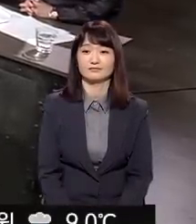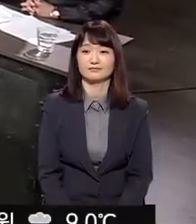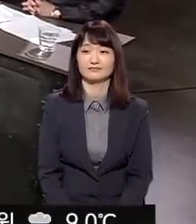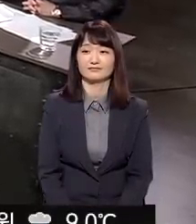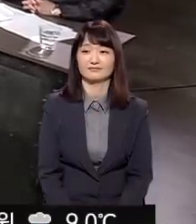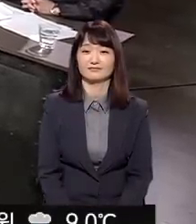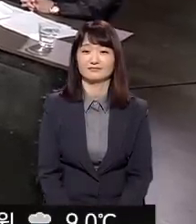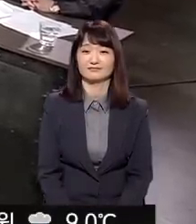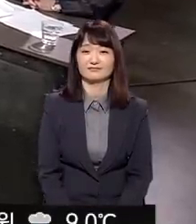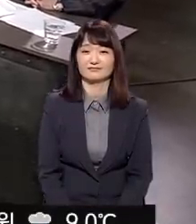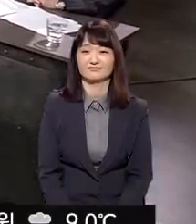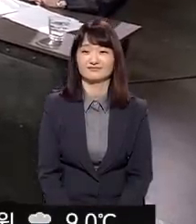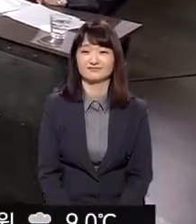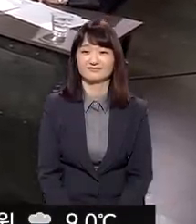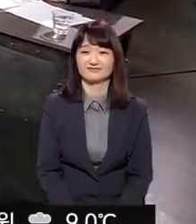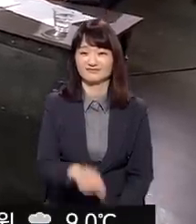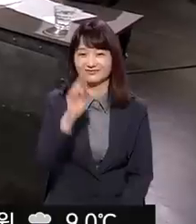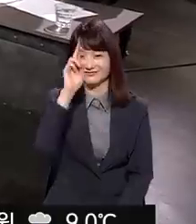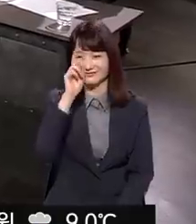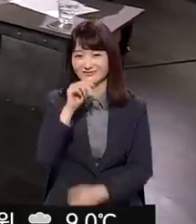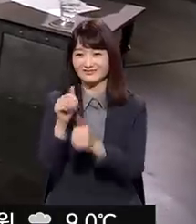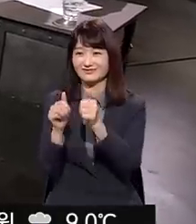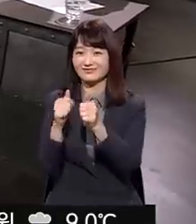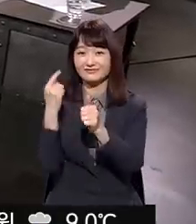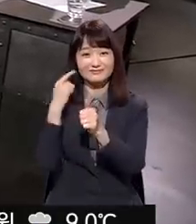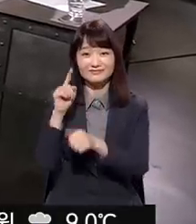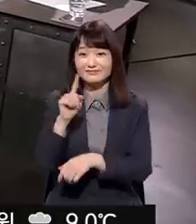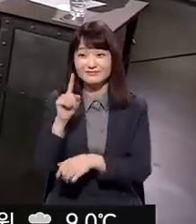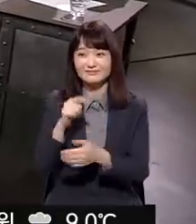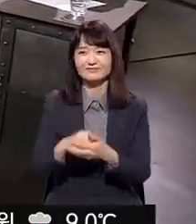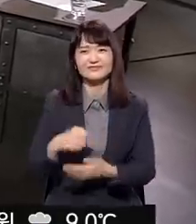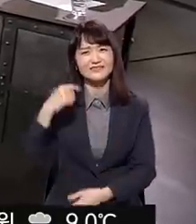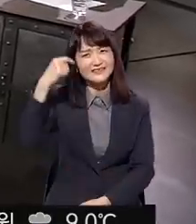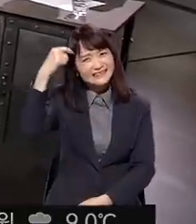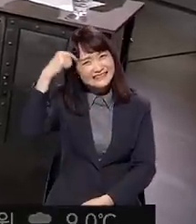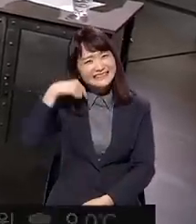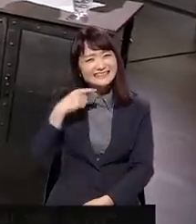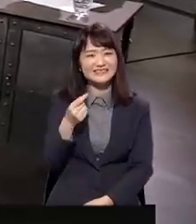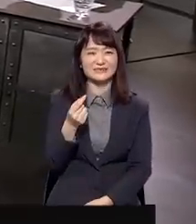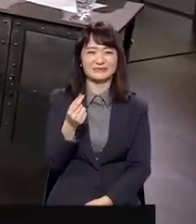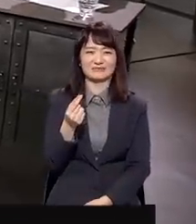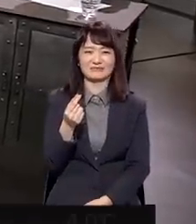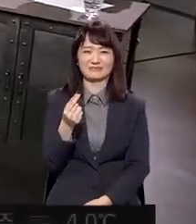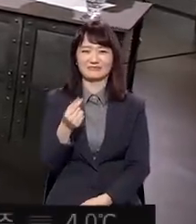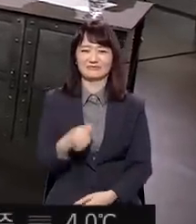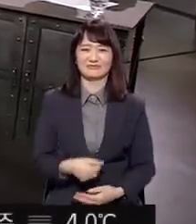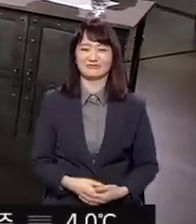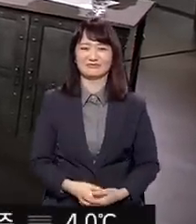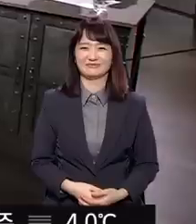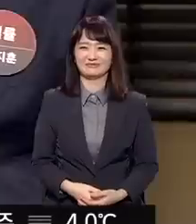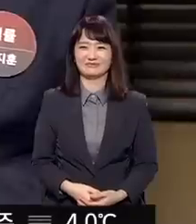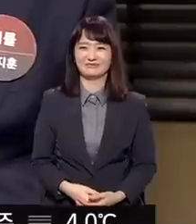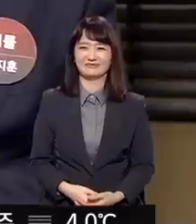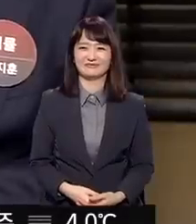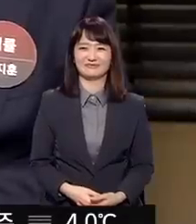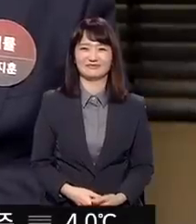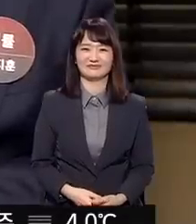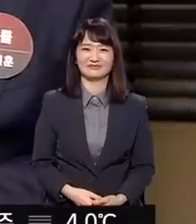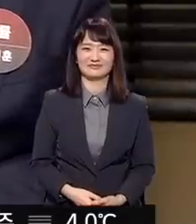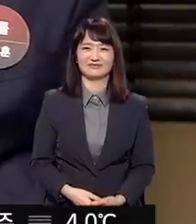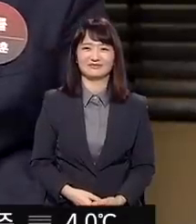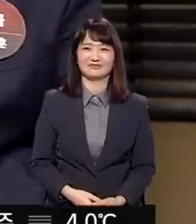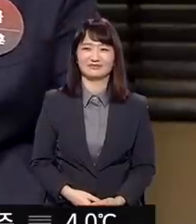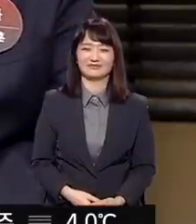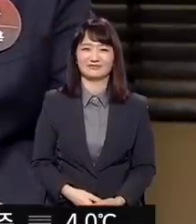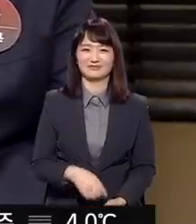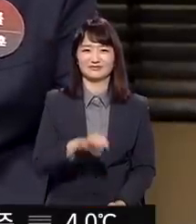예, 박 변호사님. 어떠십니까? 느낌은 같습니다. 그렇습니다. 풍년은 예. 좀 더 빨리 들어가야 될 느낌이